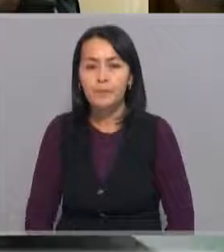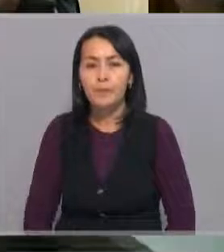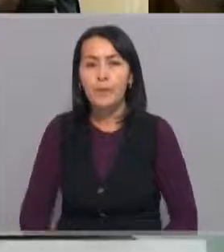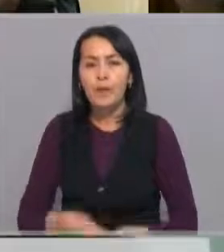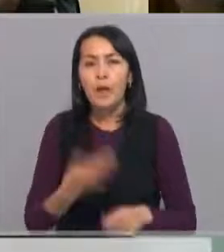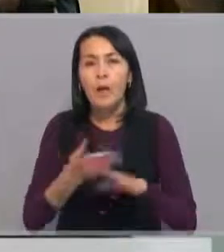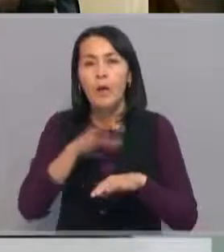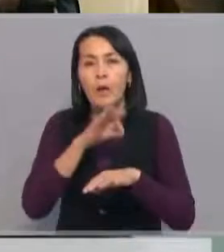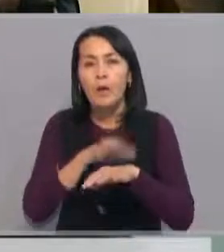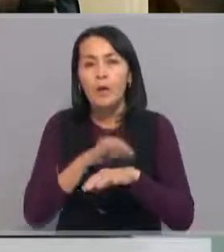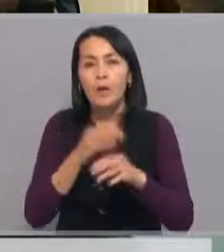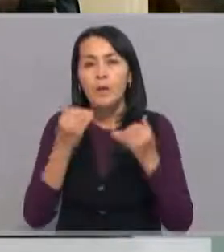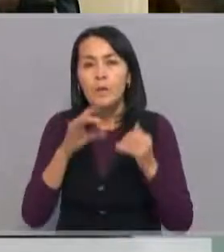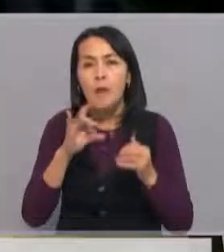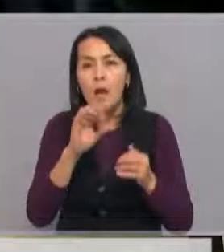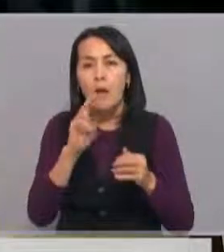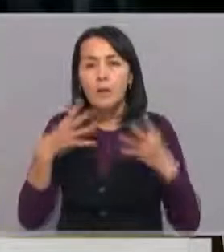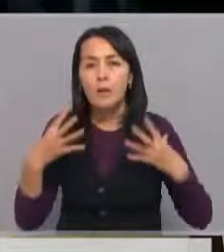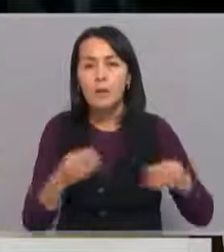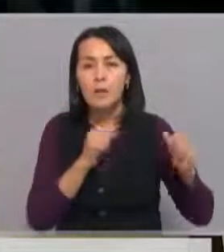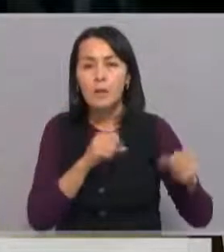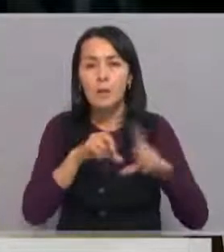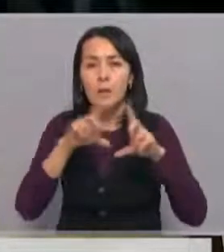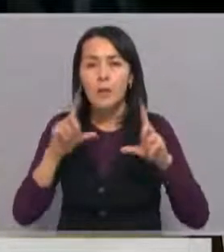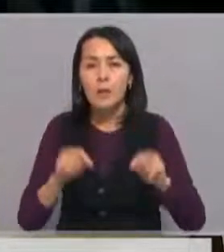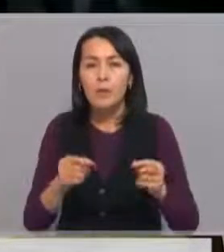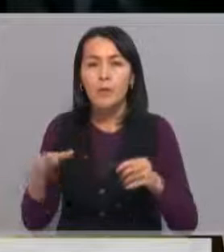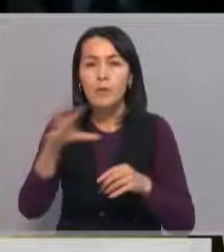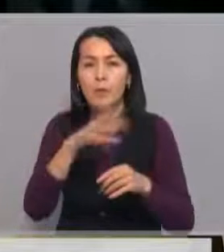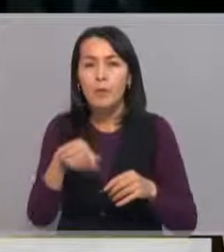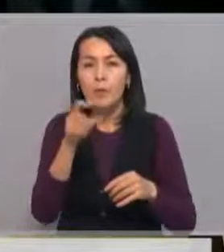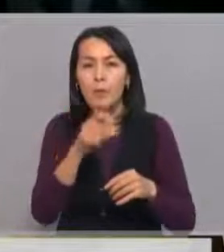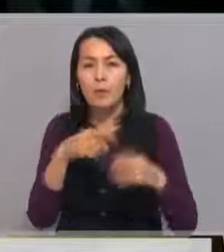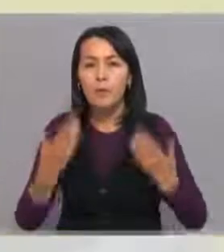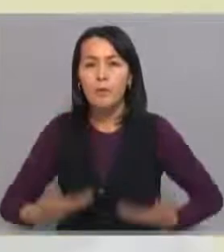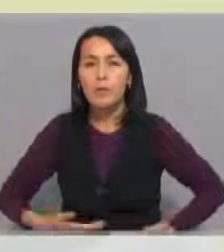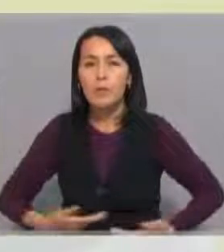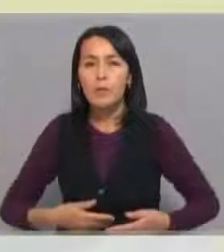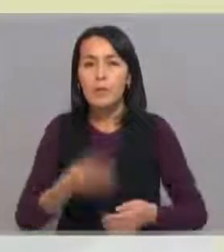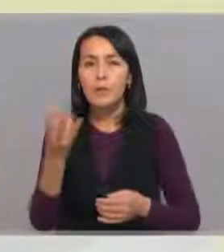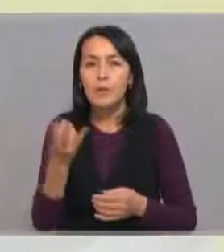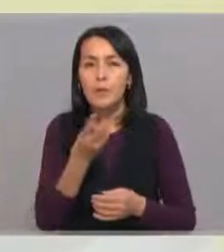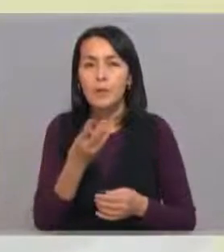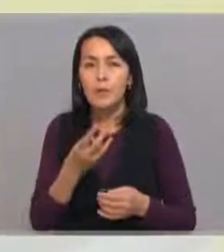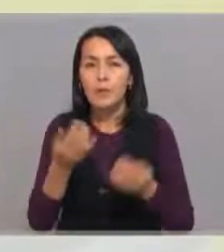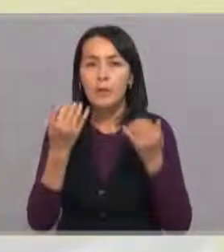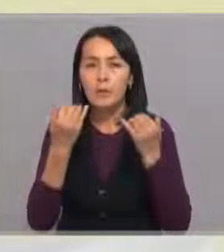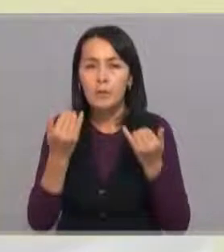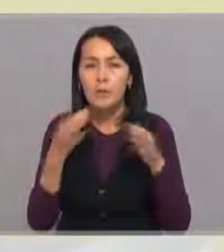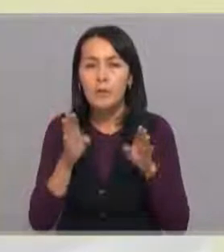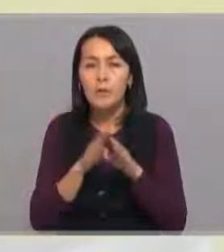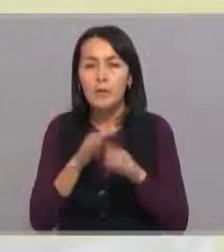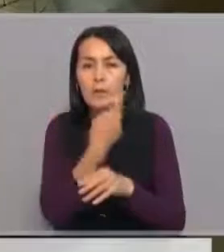Қатерлі ісіктер әлеуметтік маңызы бар ауру, денсаулық сақтау мекемелері үшін ғана емес, жалпы қоғам үшін елеулі материалдық және моральдық шығындарды тудыратыны